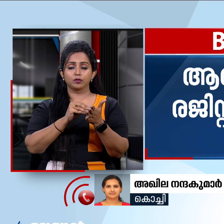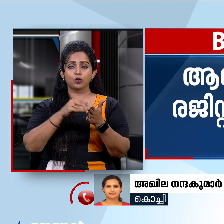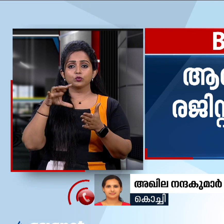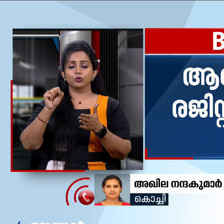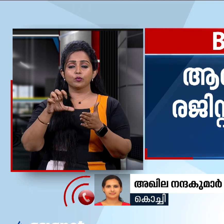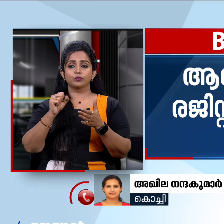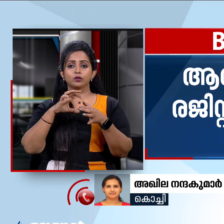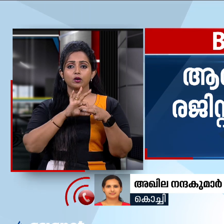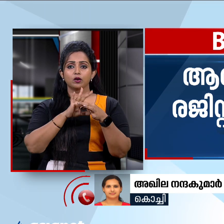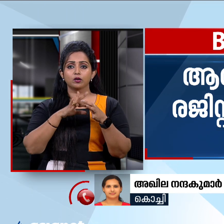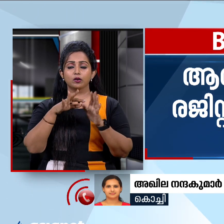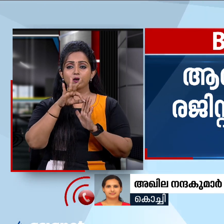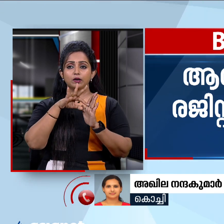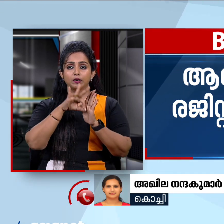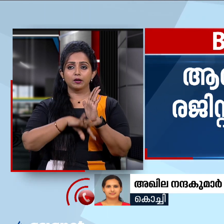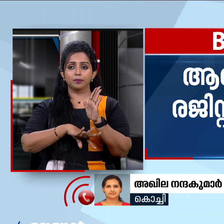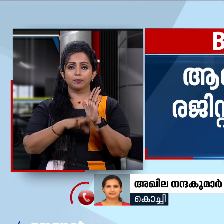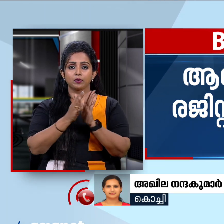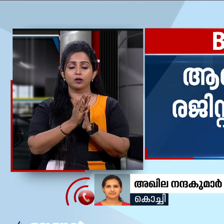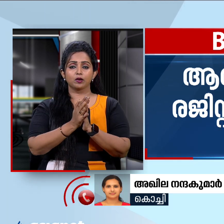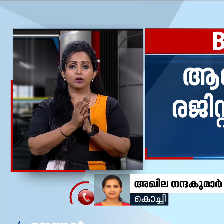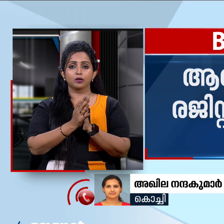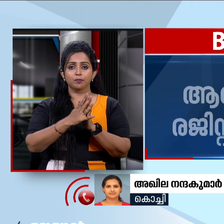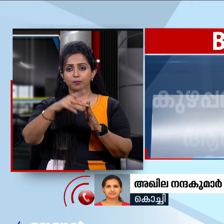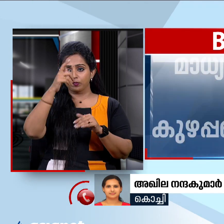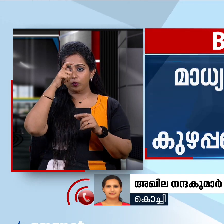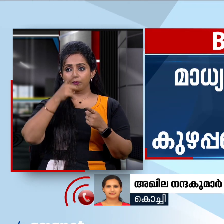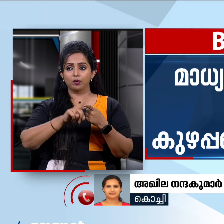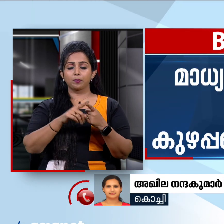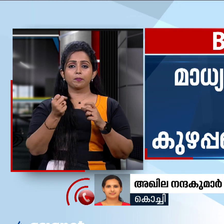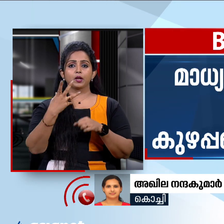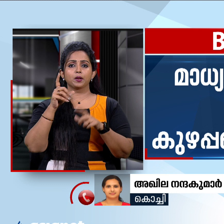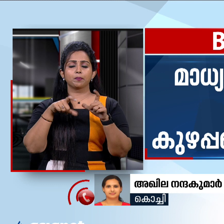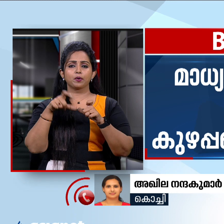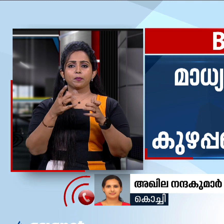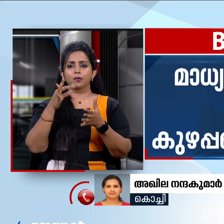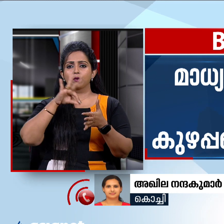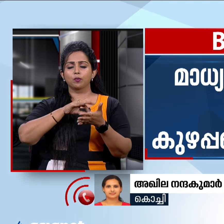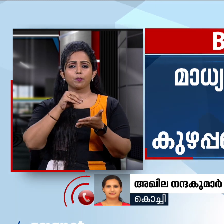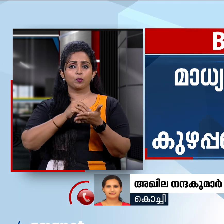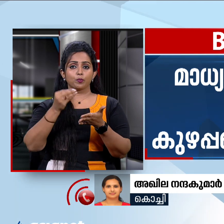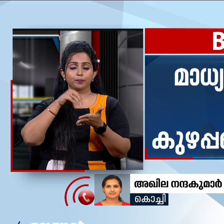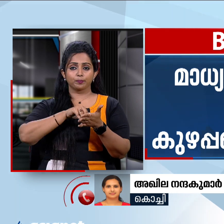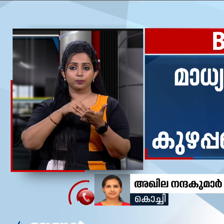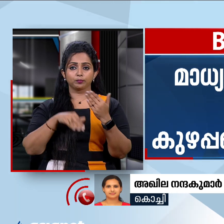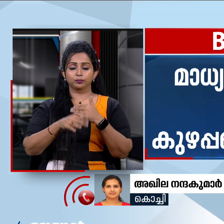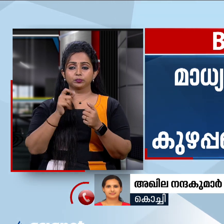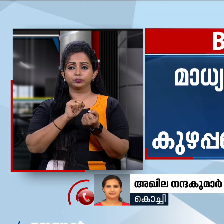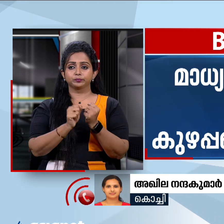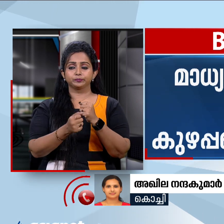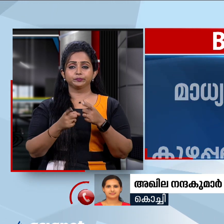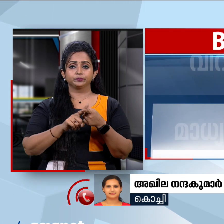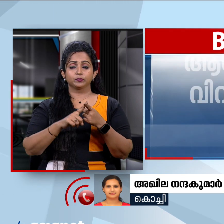തന്നെ കാര്യങ്ങൾ വീണ്ടും ചെയ്യേണ്ട ഒരു അവസ്ഥയിലേക്ക് കൂടുതൽ ആൾക്കാരെ നിയോഗിച്ചുകൊണ്ട് കൂടുതൽ ഓഫീസ് സ്റ്റാഫിനടക്കം നിയോഗിച്ചുകൊണ്ട് ഈ തിരുത്തൽ വരുത്തുന്നത്